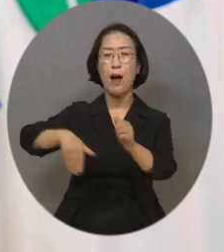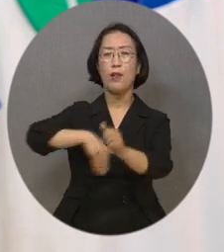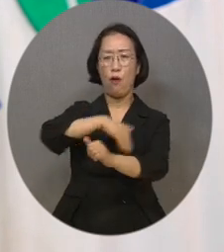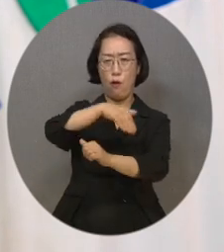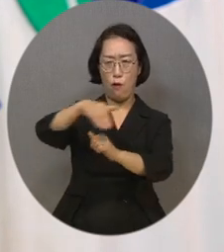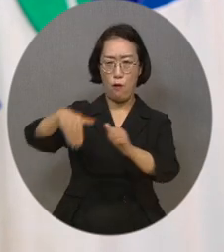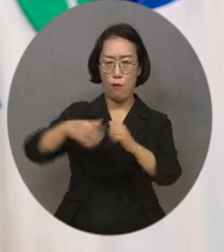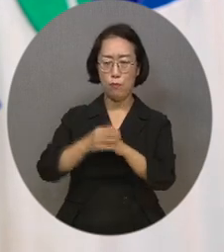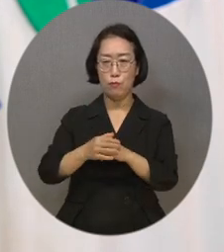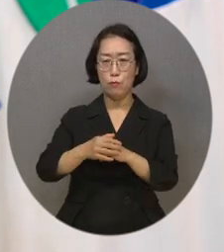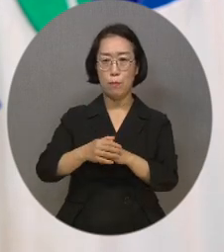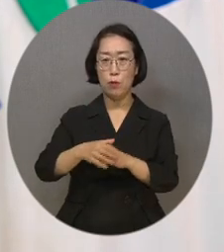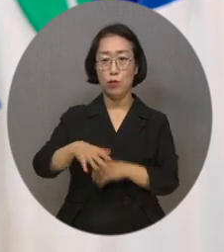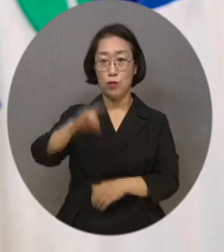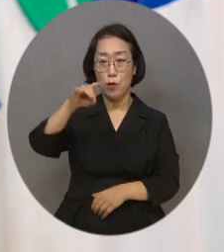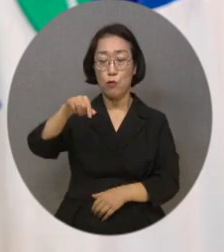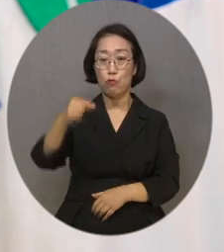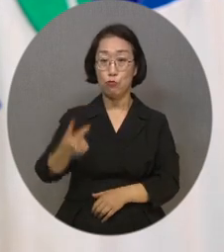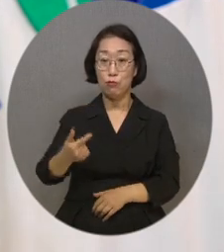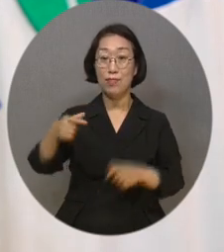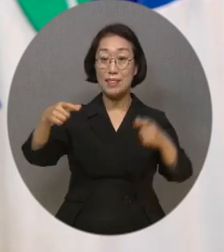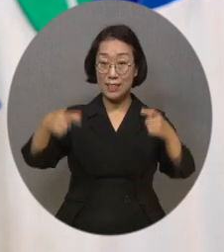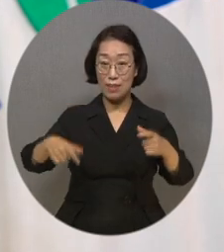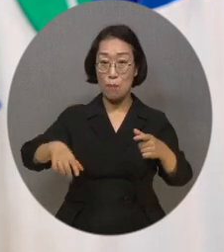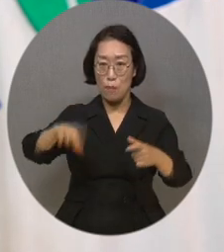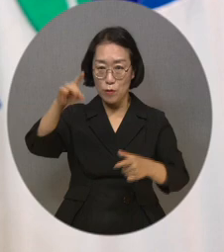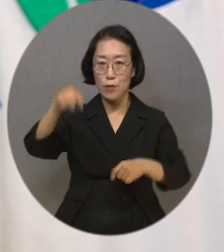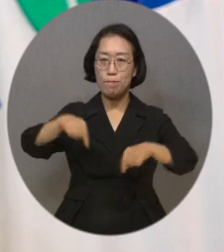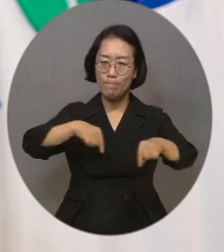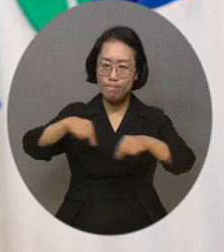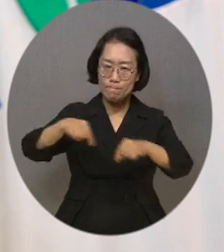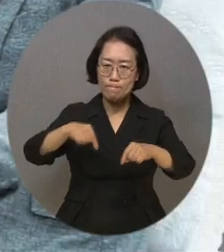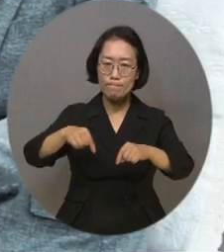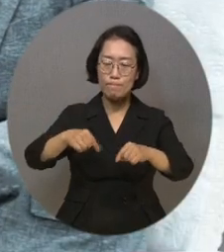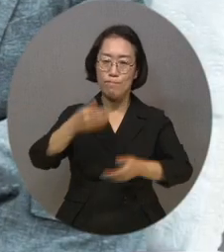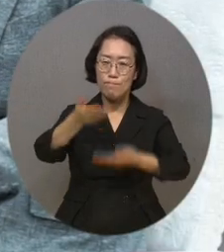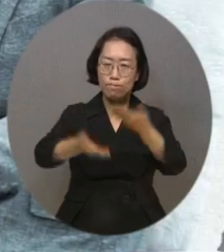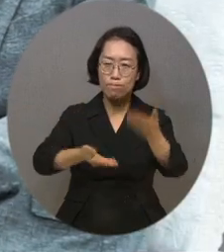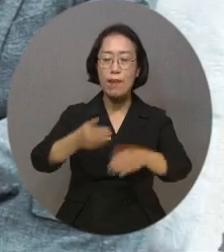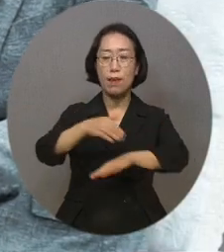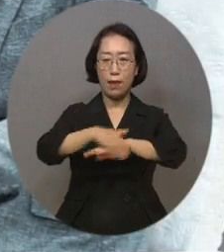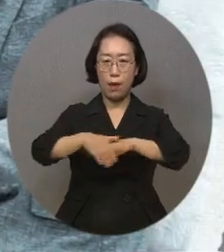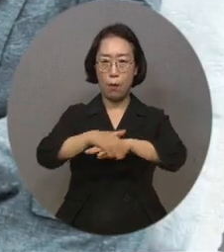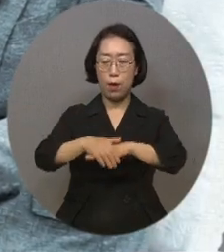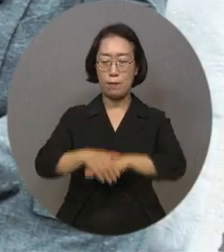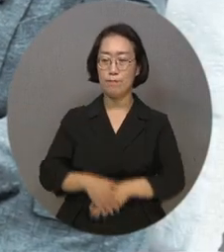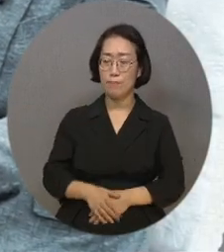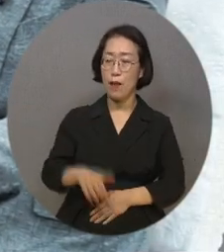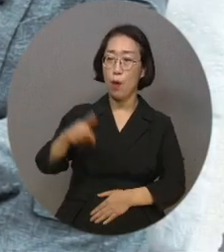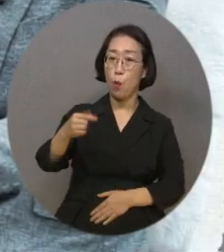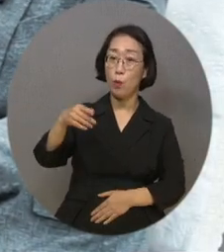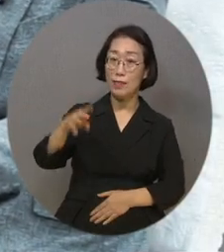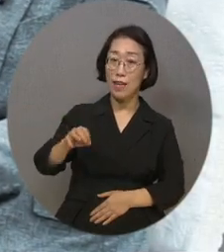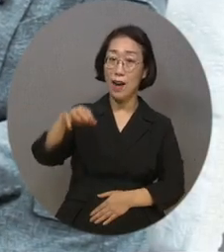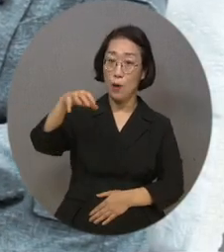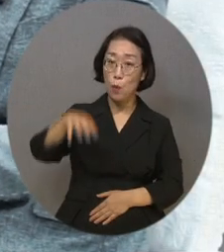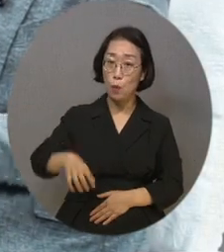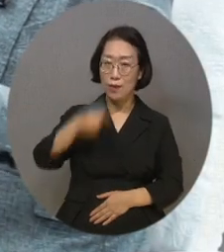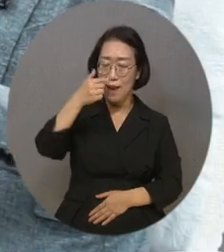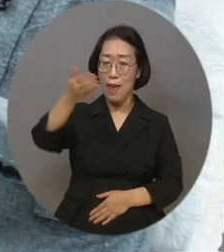우리 군부터 먼저 시행을 여러 가지 시책들을 좀 하고 있습니다. 고창군은 제가 알기로도 옛날부터